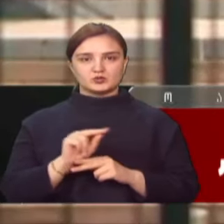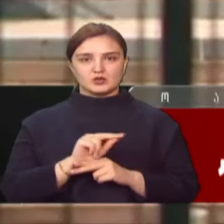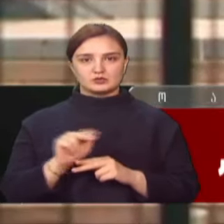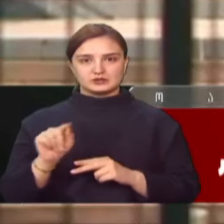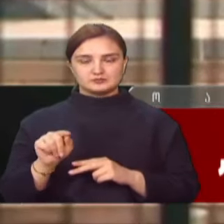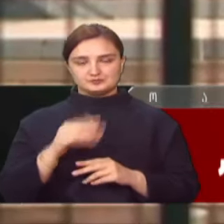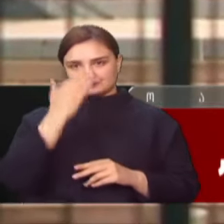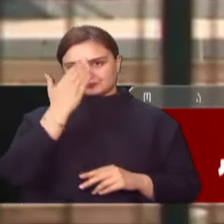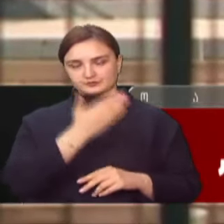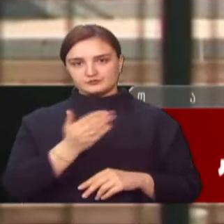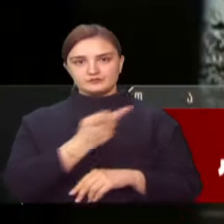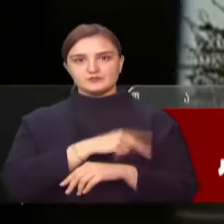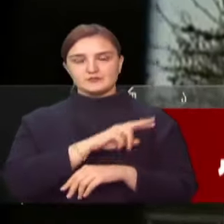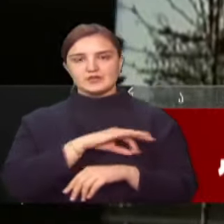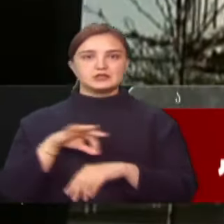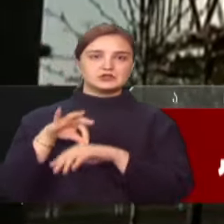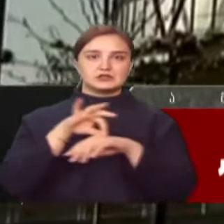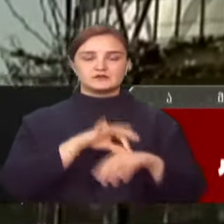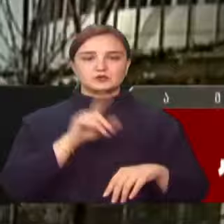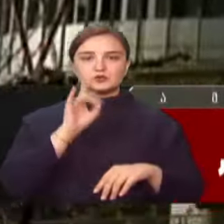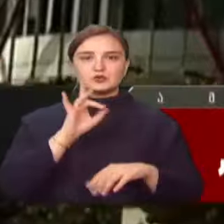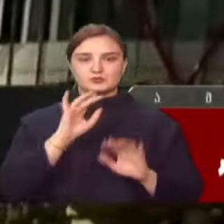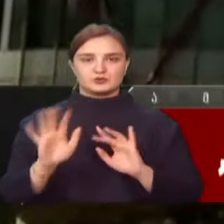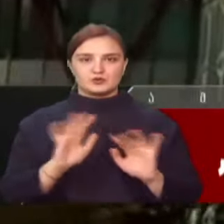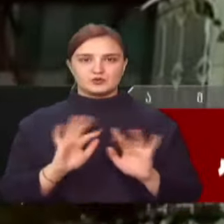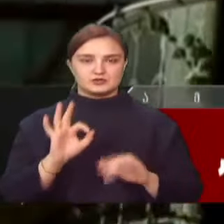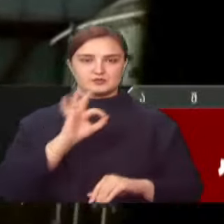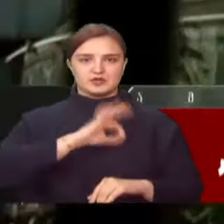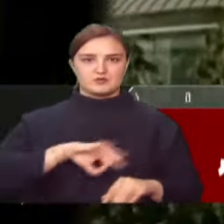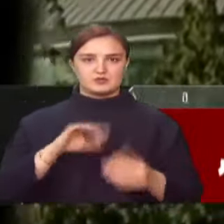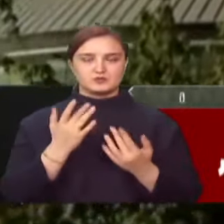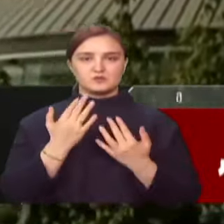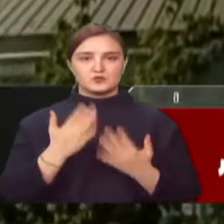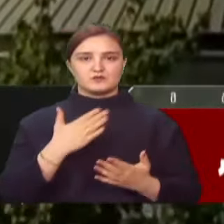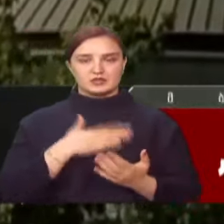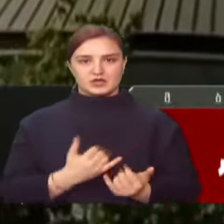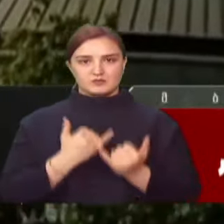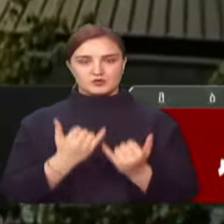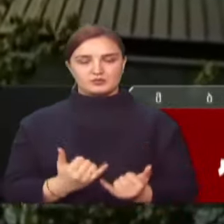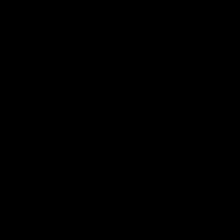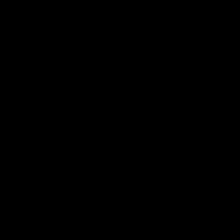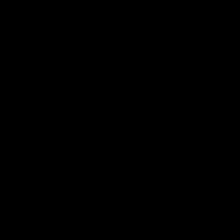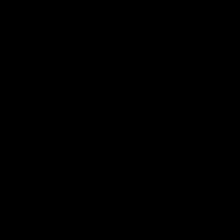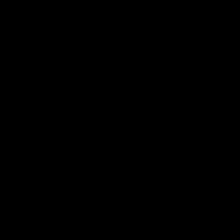bulebidan. Samokalko klinikaši gada guanis, da drobiti guanis ziabiz gamu kanebiz mothona daeg magopile bina.